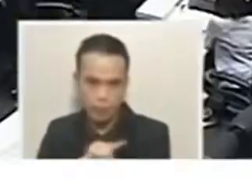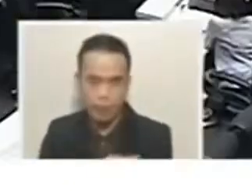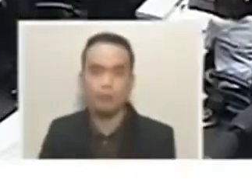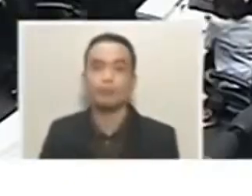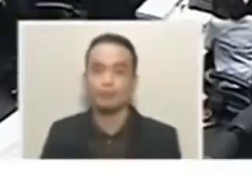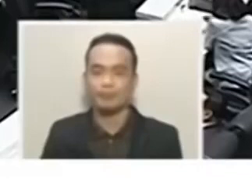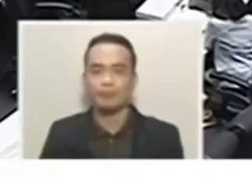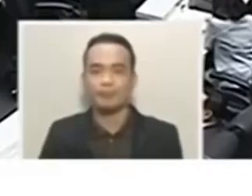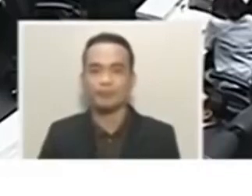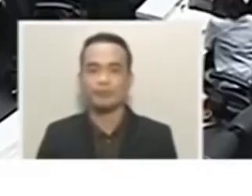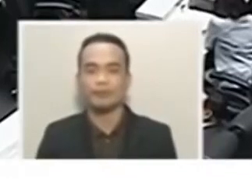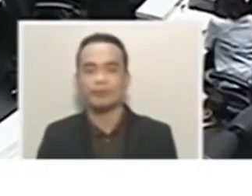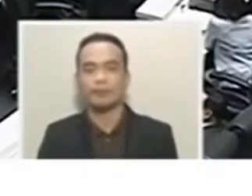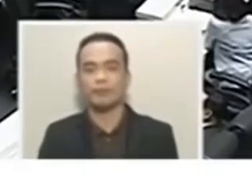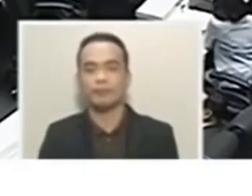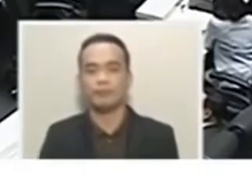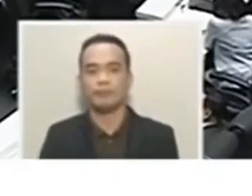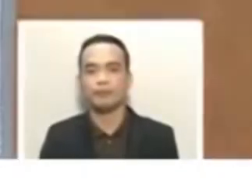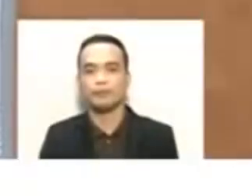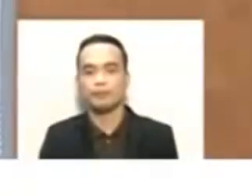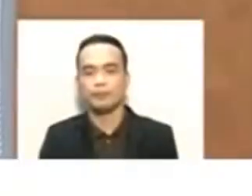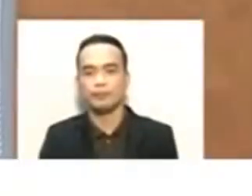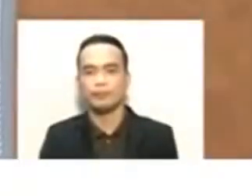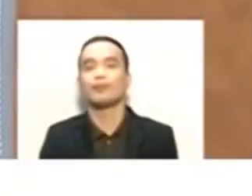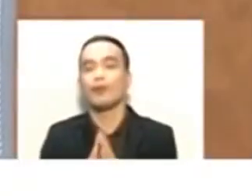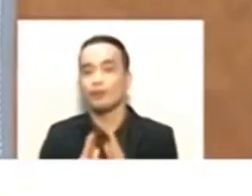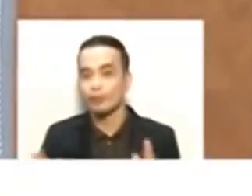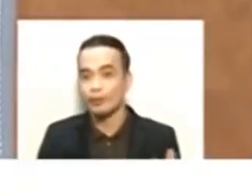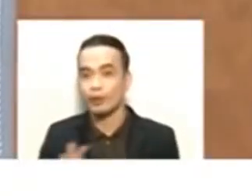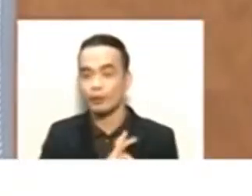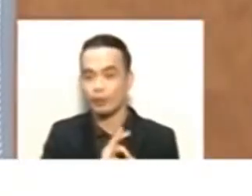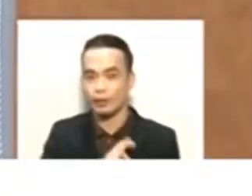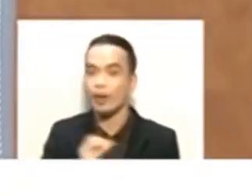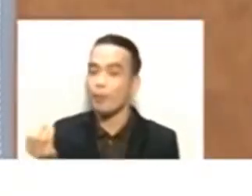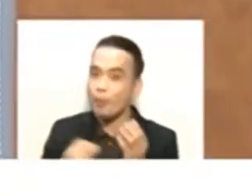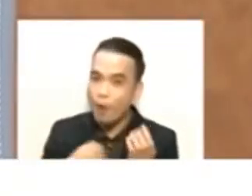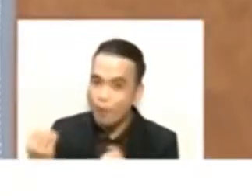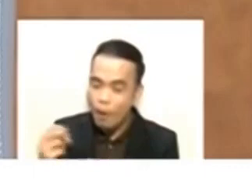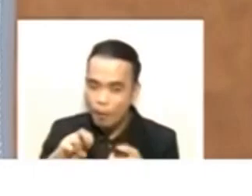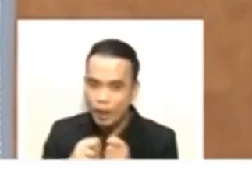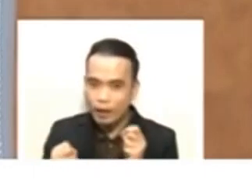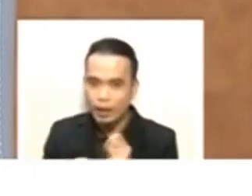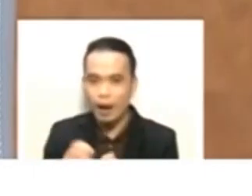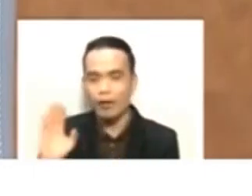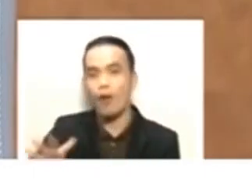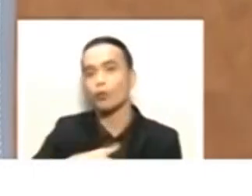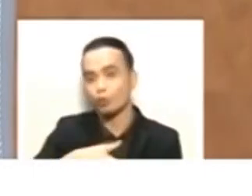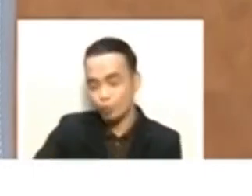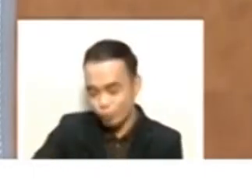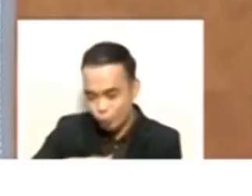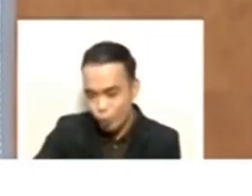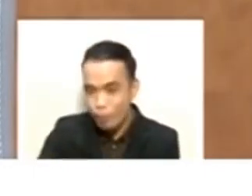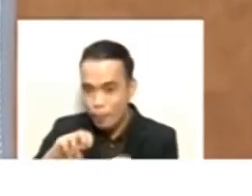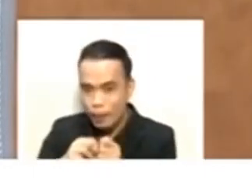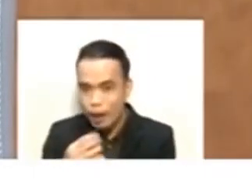ติในร่างพรบ.งบประมาณรายจ่ายประจำปี2563ได้เพราะว่าเรื่องนี้กำหนดเอาไว้ในธรรมนูญแต่ก็ไม่ควรจ